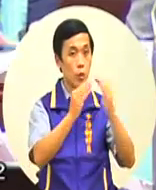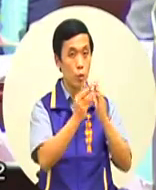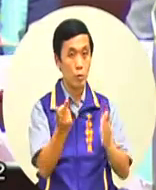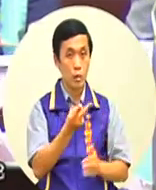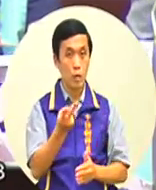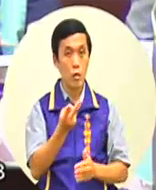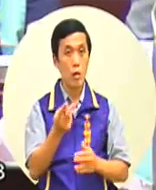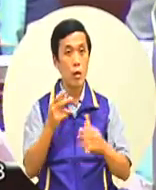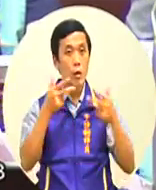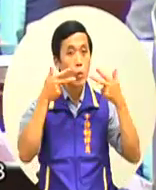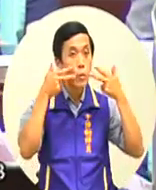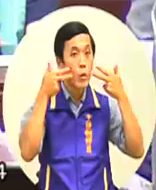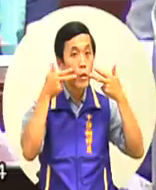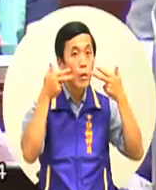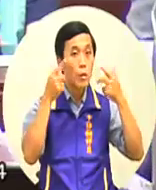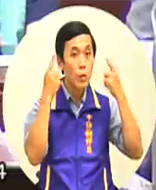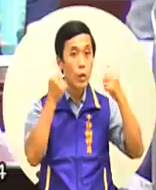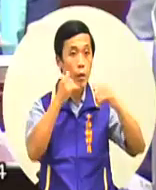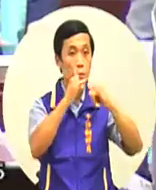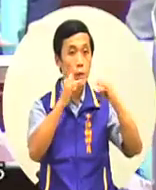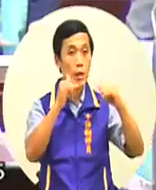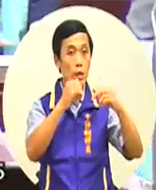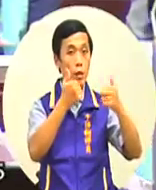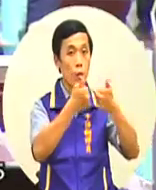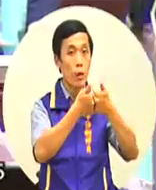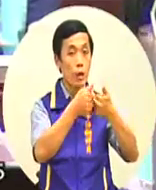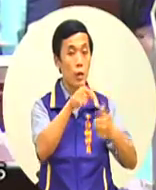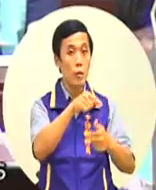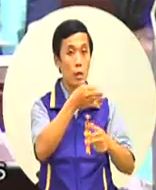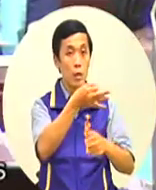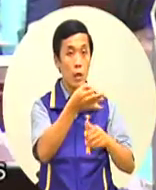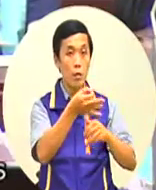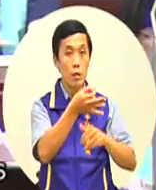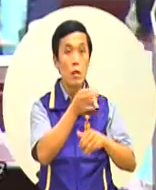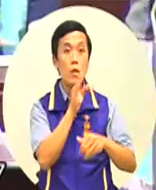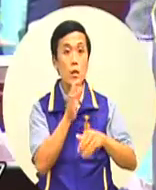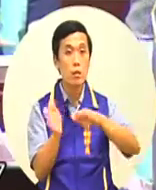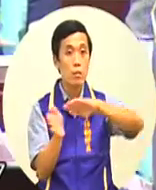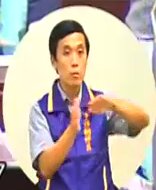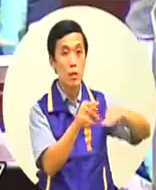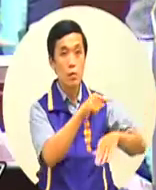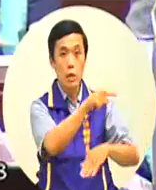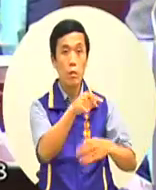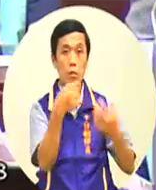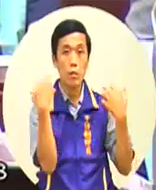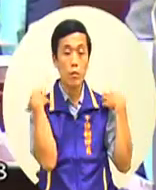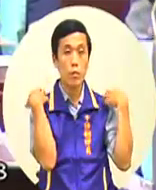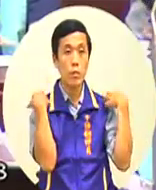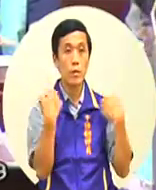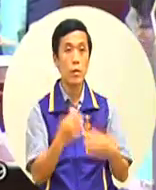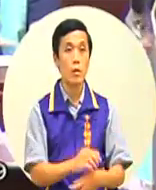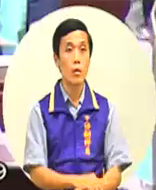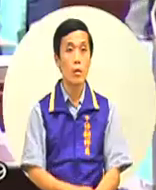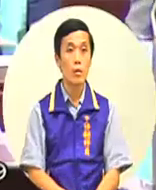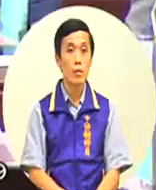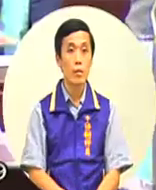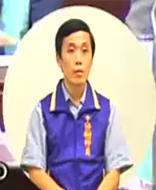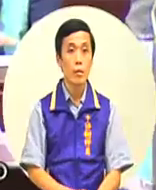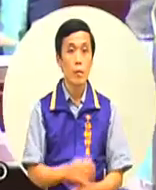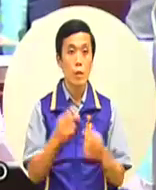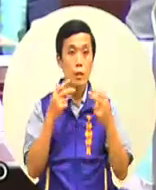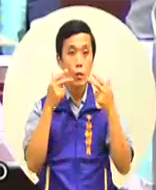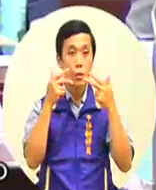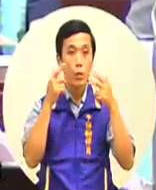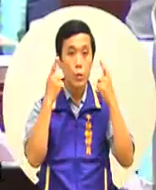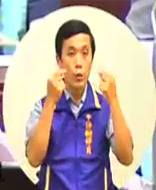明会？ 圆明会经费是另外吧？ 另外的吧，哈。圆明会多少